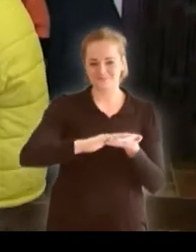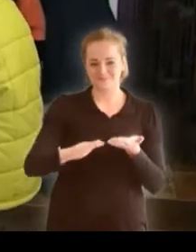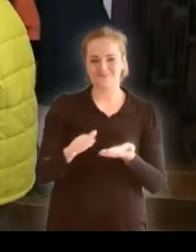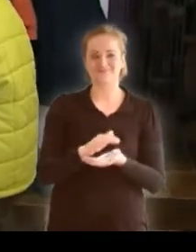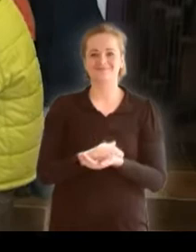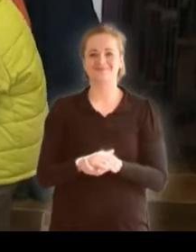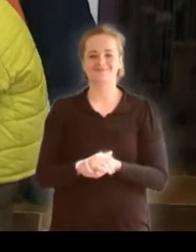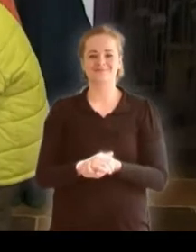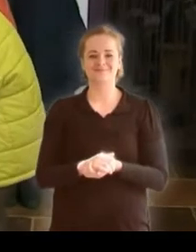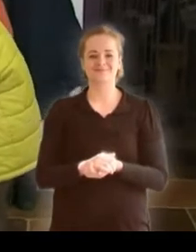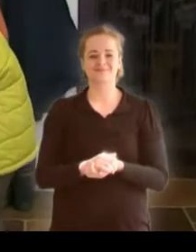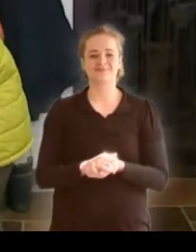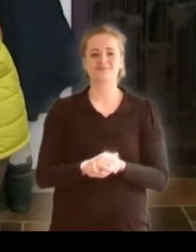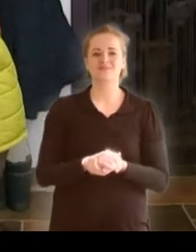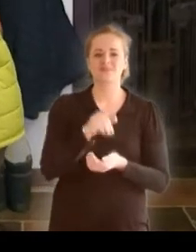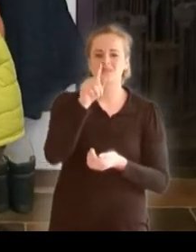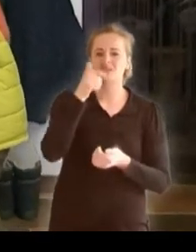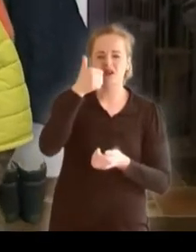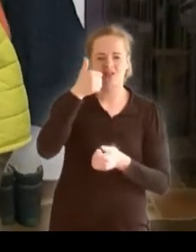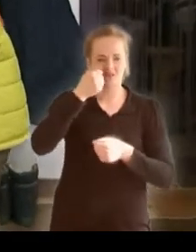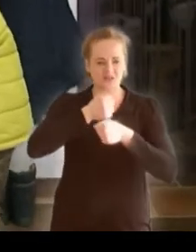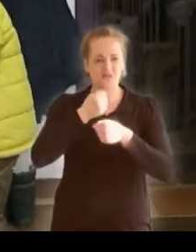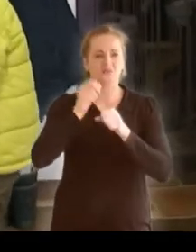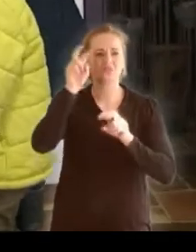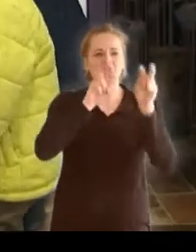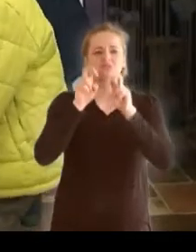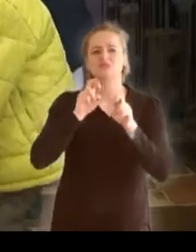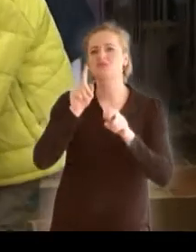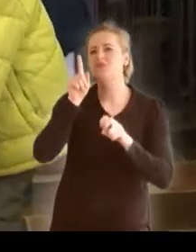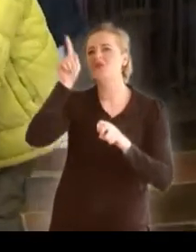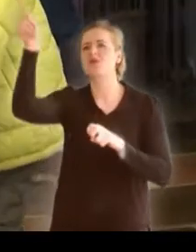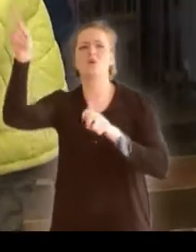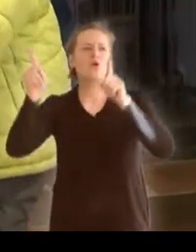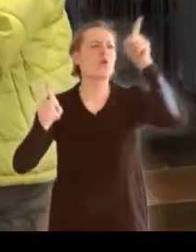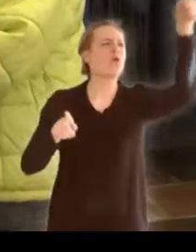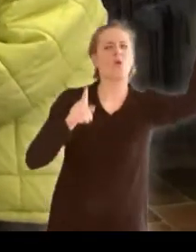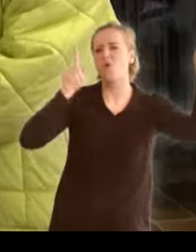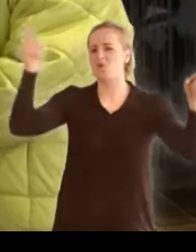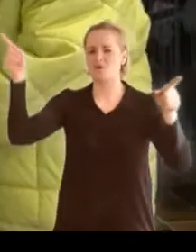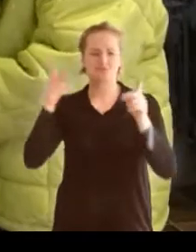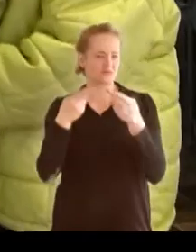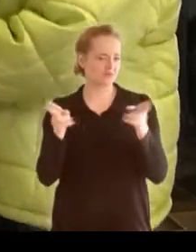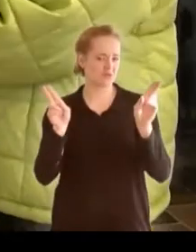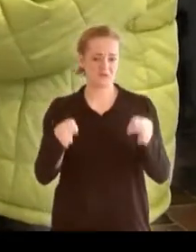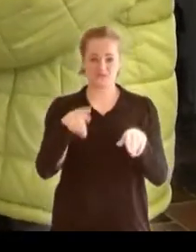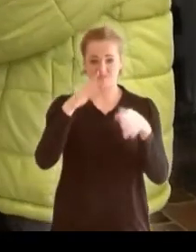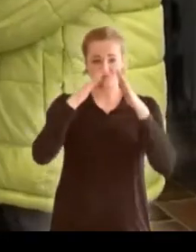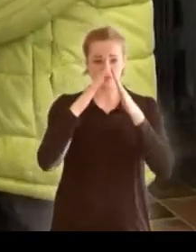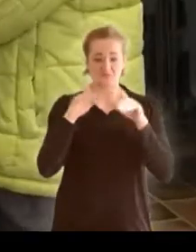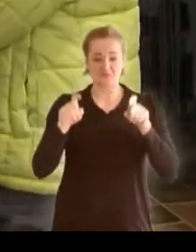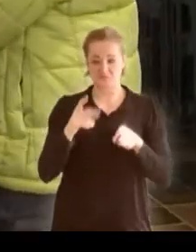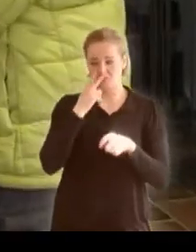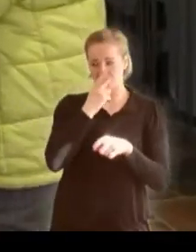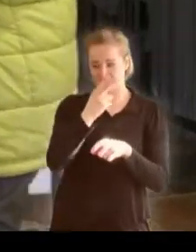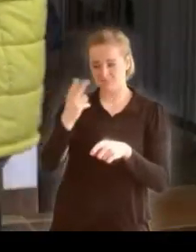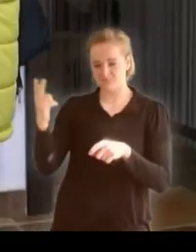Gerų darbų nereikia ieškoti toli. Jie gyvena tavo namuose. Tik